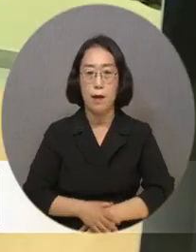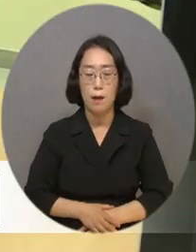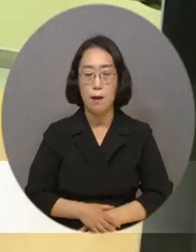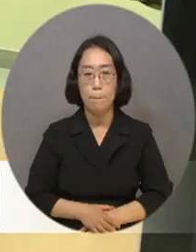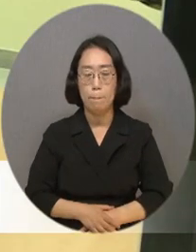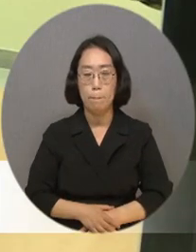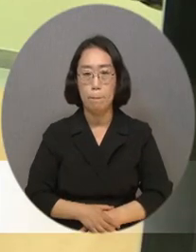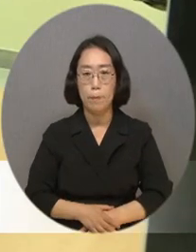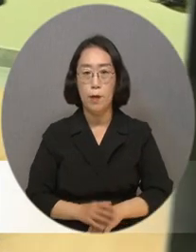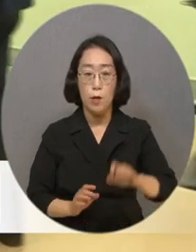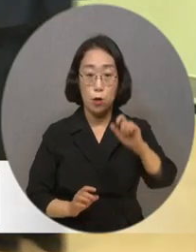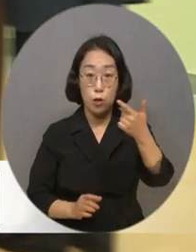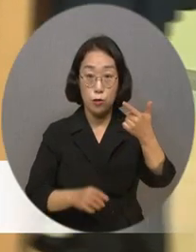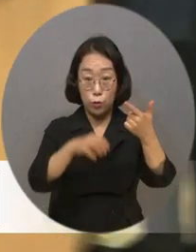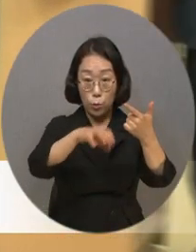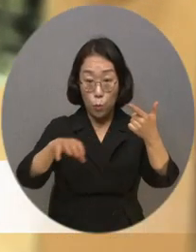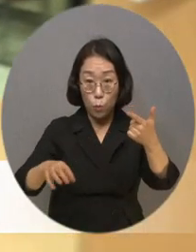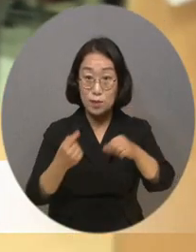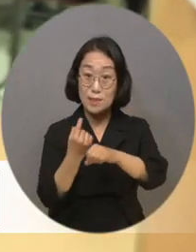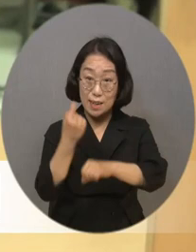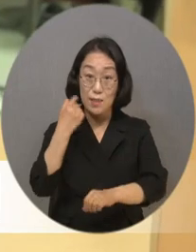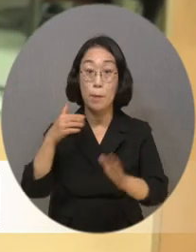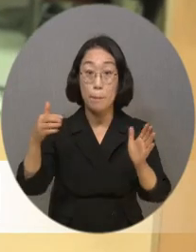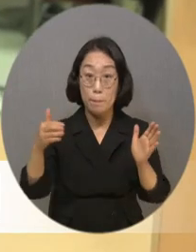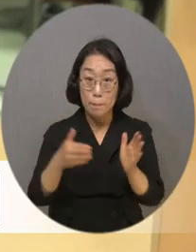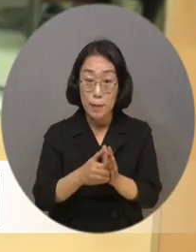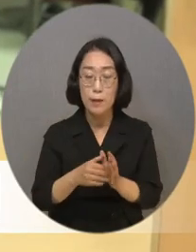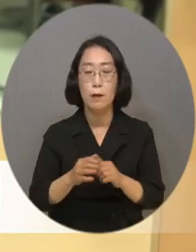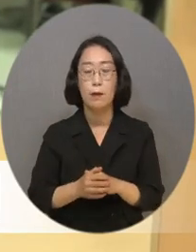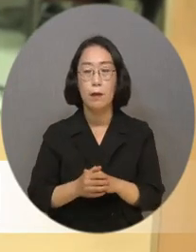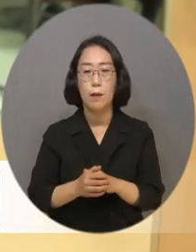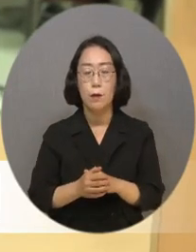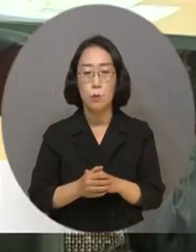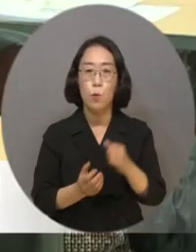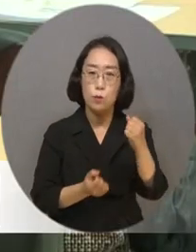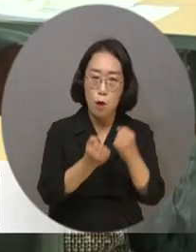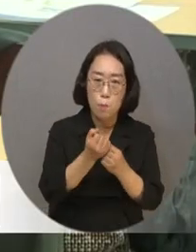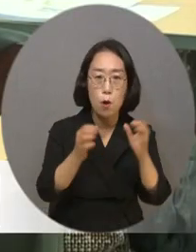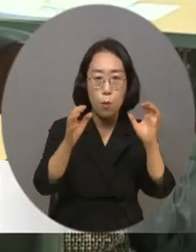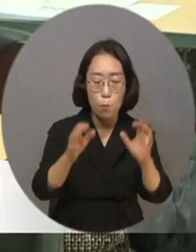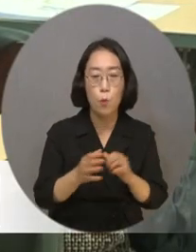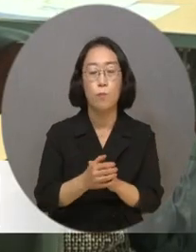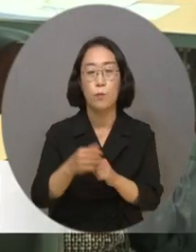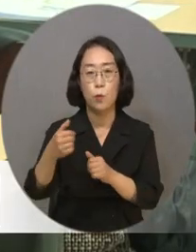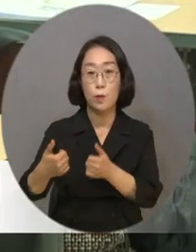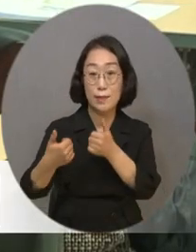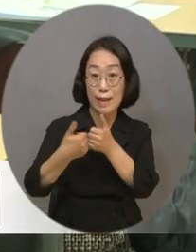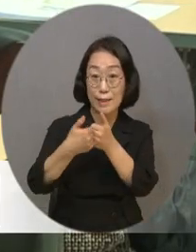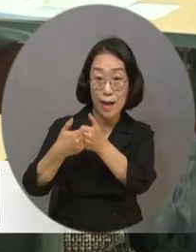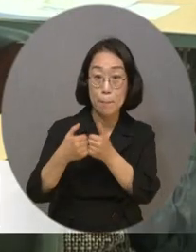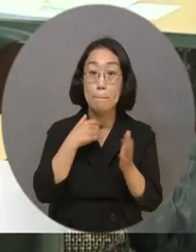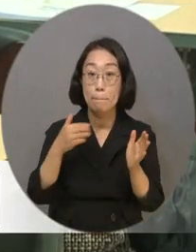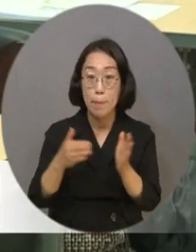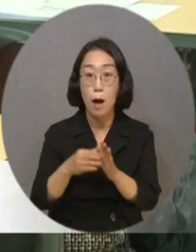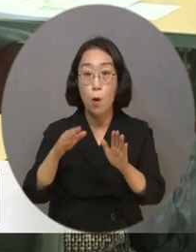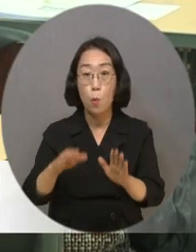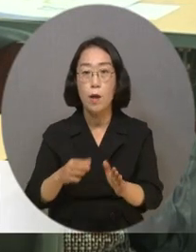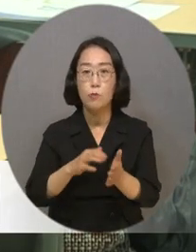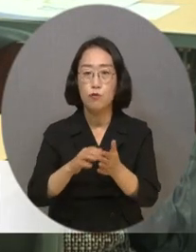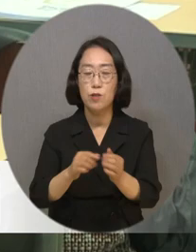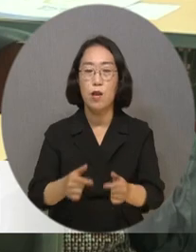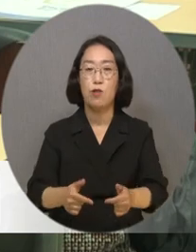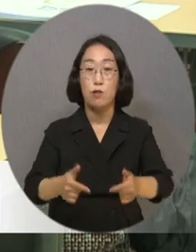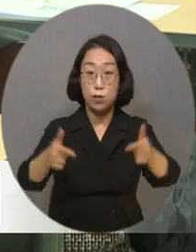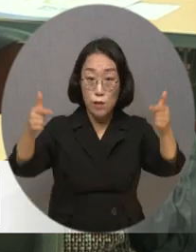지난해에는 16개 시도 학교 밖 청소년 지원센터에서 대입 설명회와 1:1 맞춤형 상담이 이루어졌으나 올해는